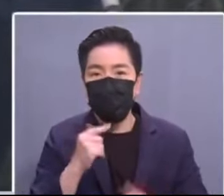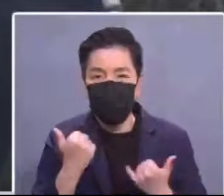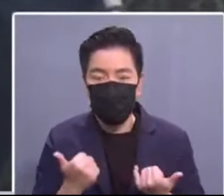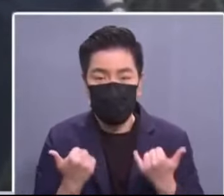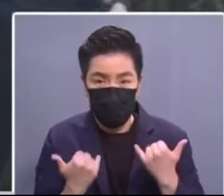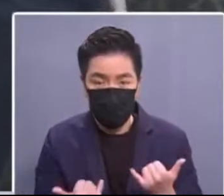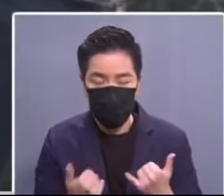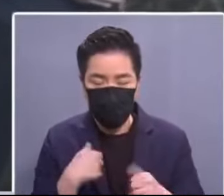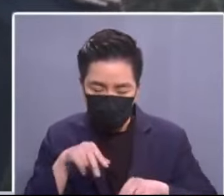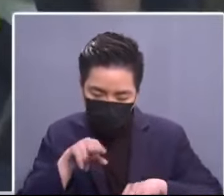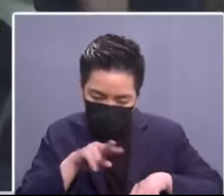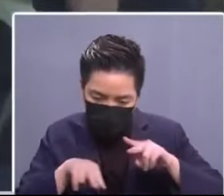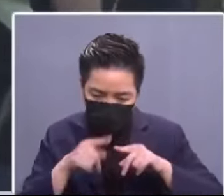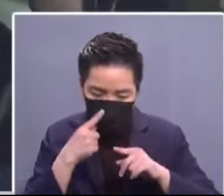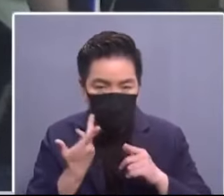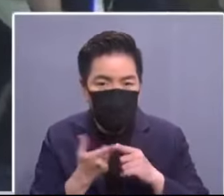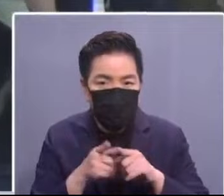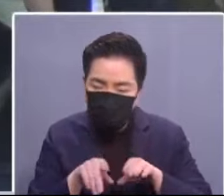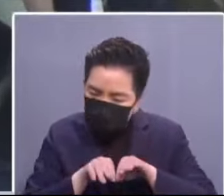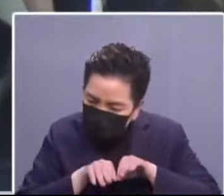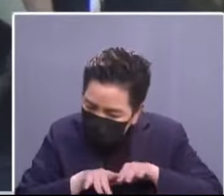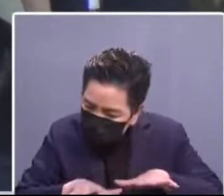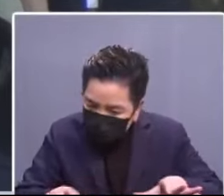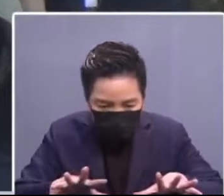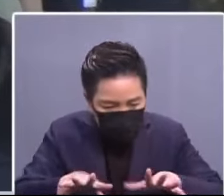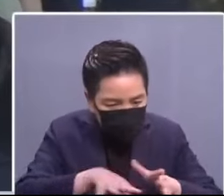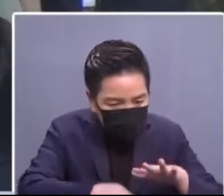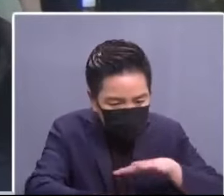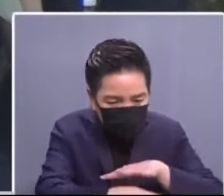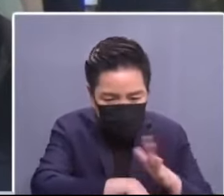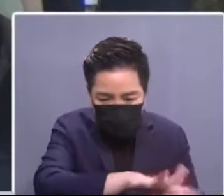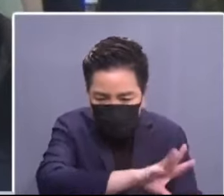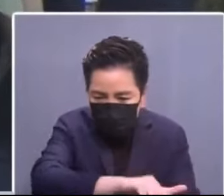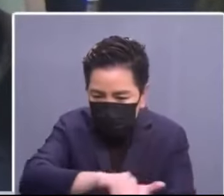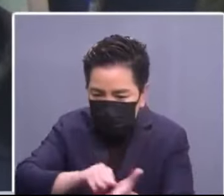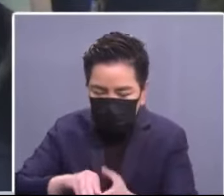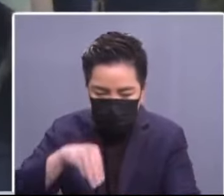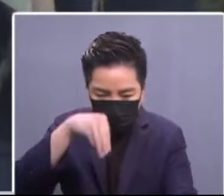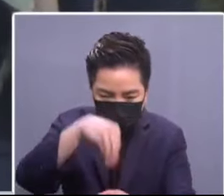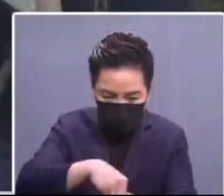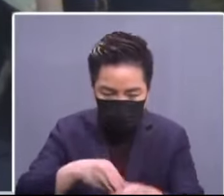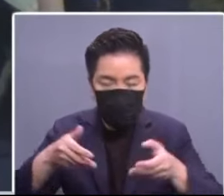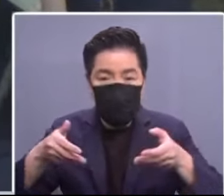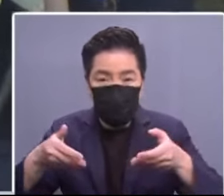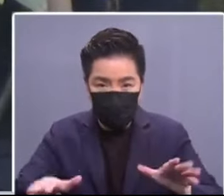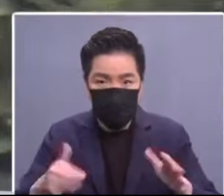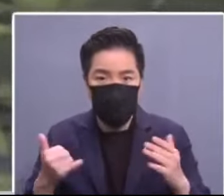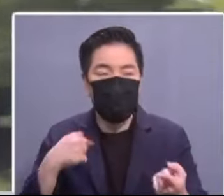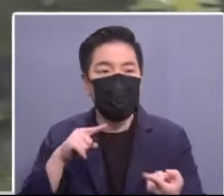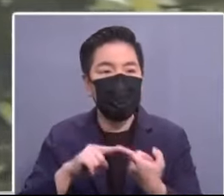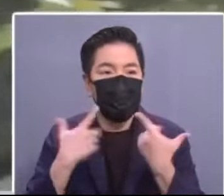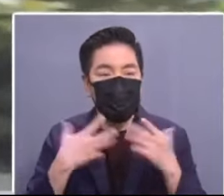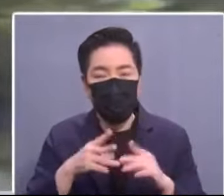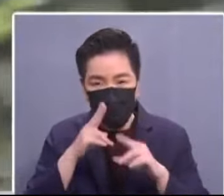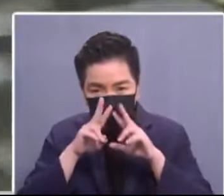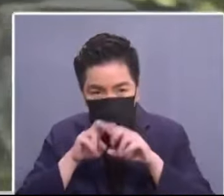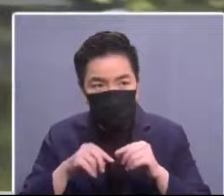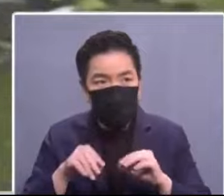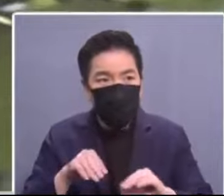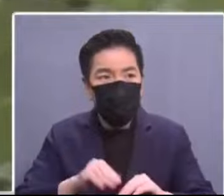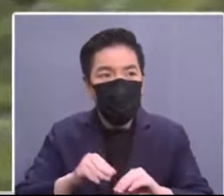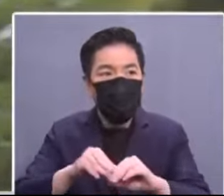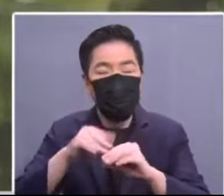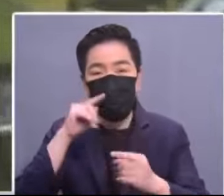ตอนนี้ได้ตรวจสอบแบบปรูพรมเก็บหลักฐานทั้งในพื้นที่และก็นอกจุดเกิดเหตุและก็ยังมีการขยายวงเพิ่มนะ